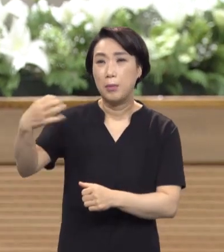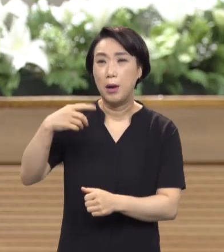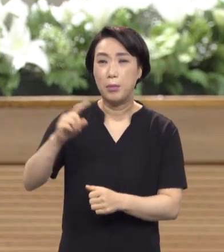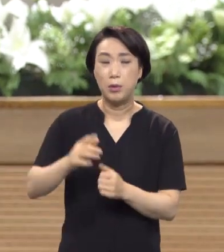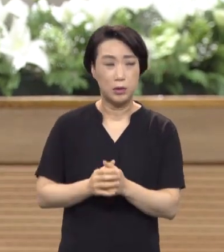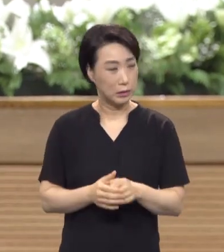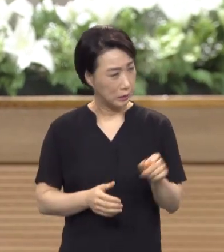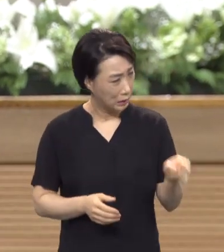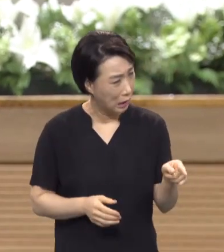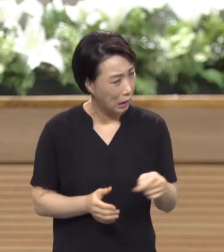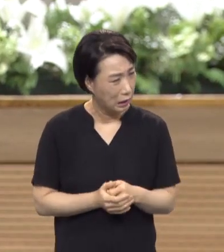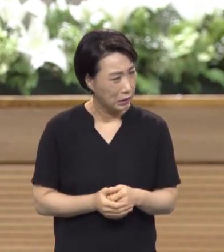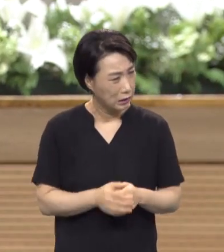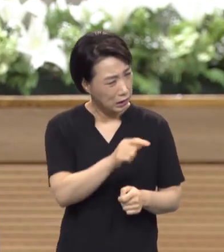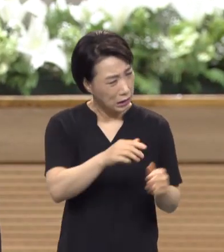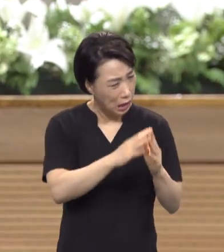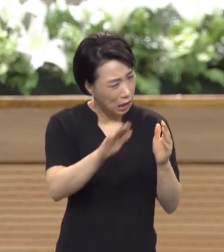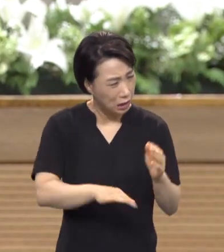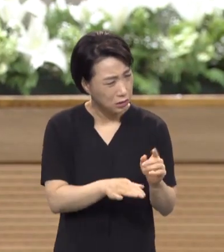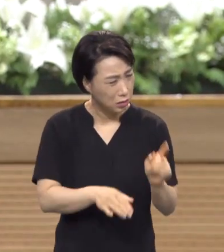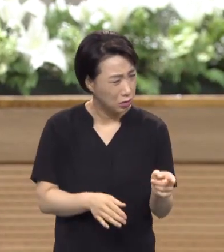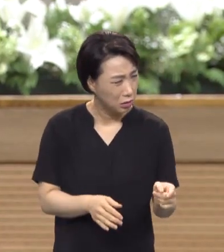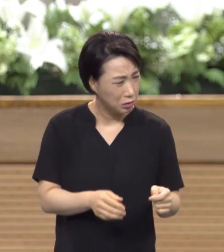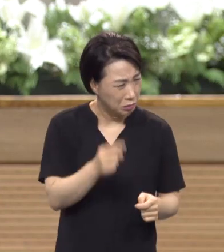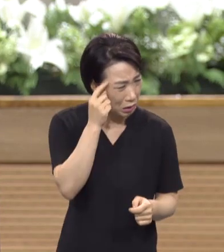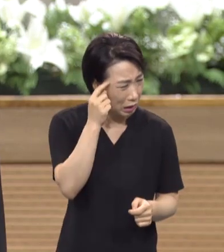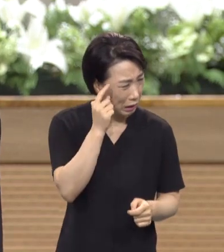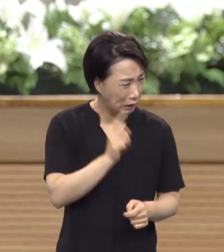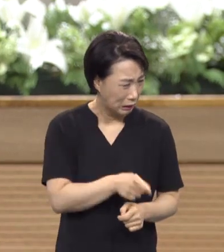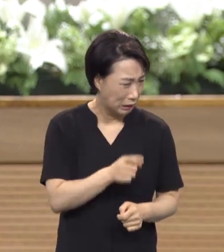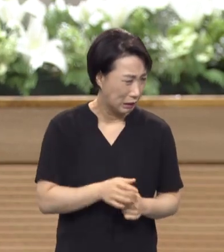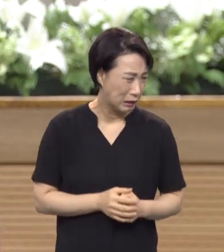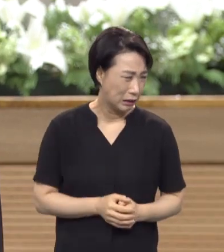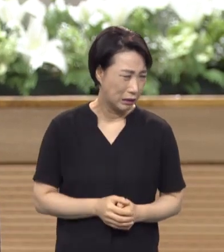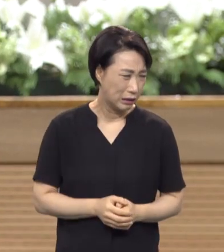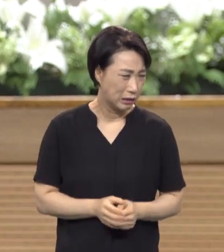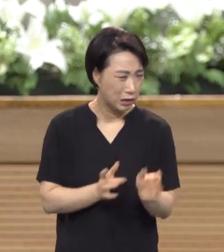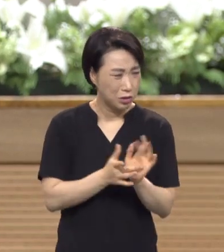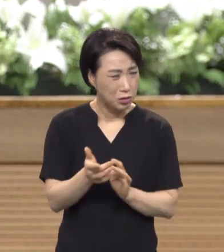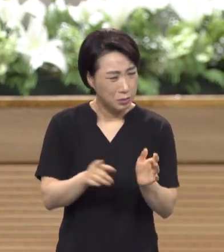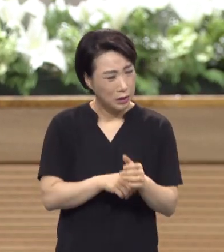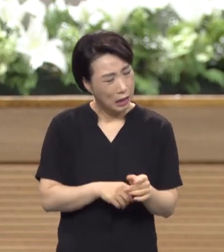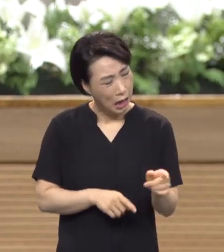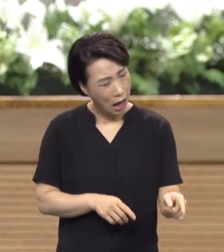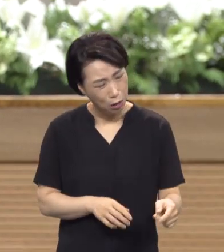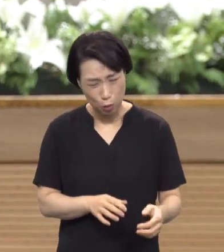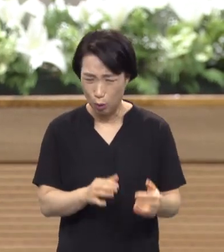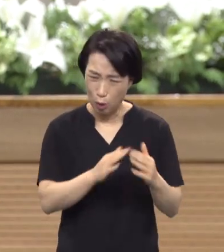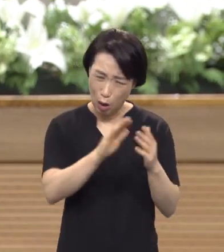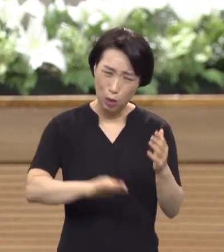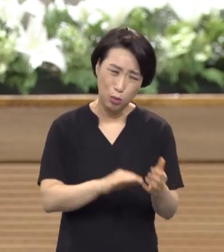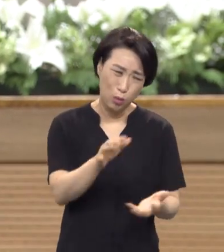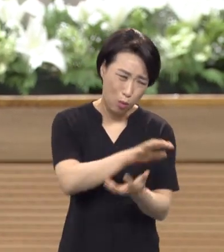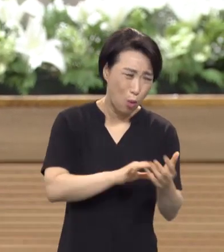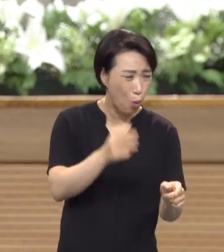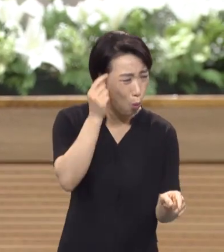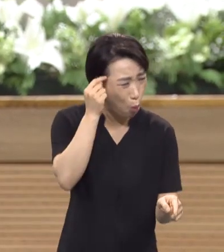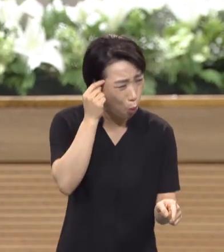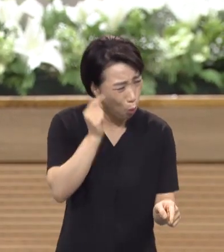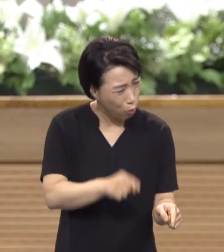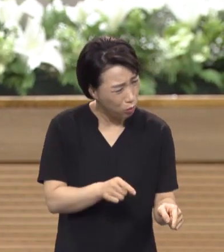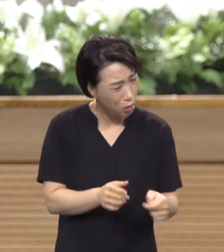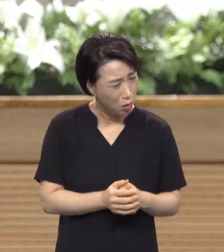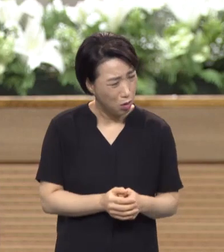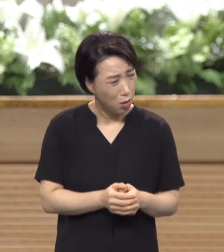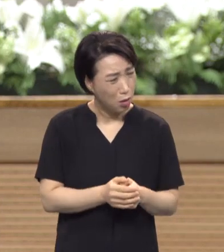야, 어떻게 너 집은 말이오. 응? 그냥 예수 믿는다고 집안이 그러냐? 그